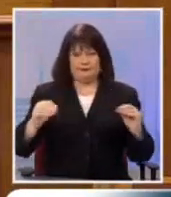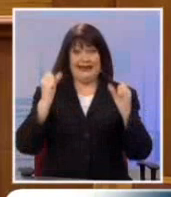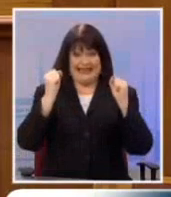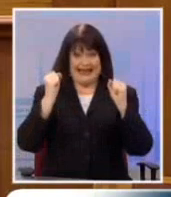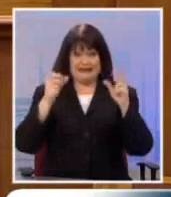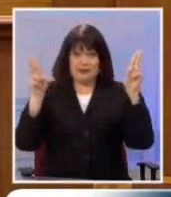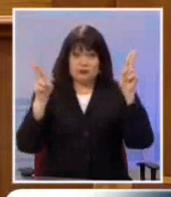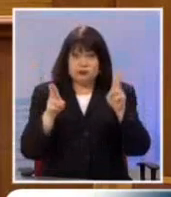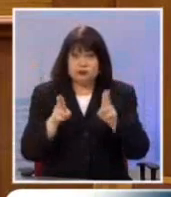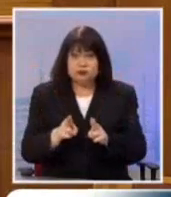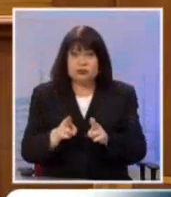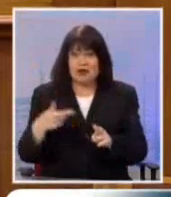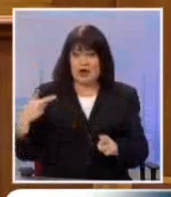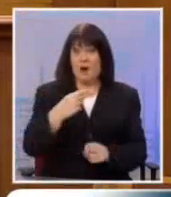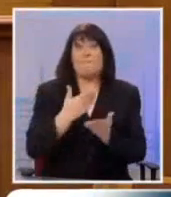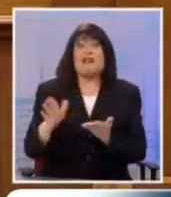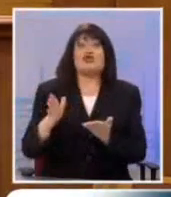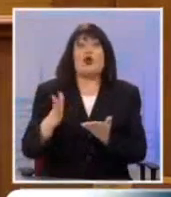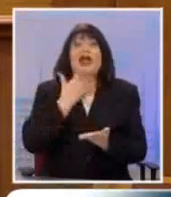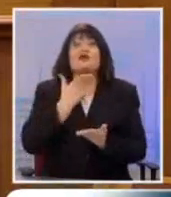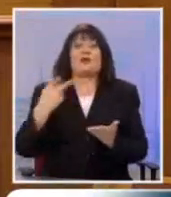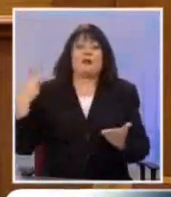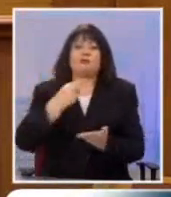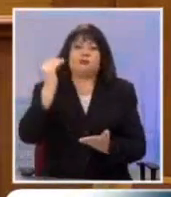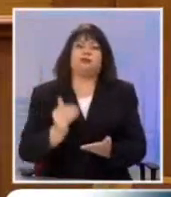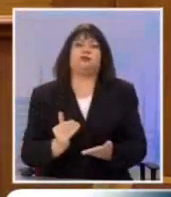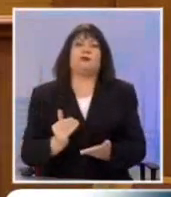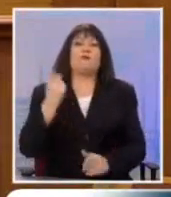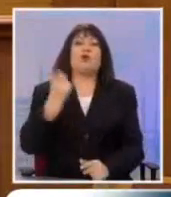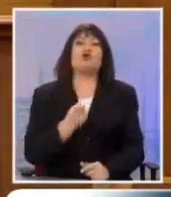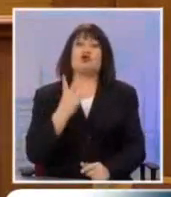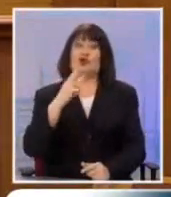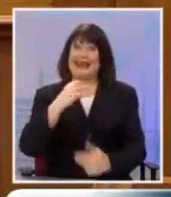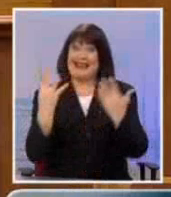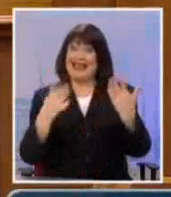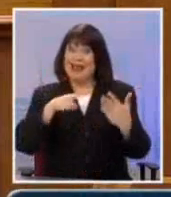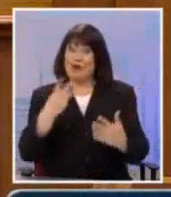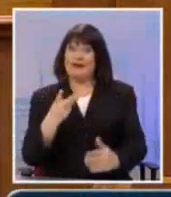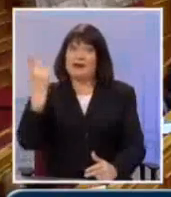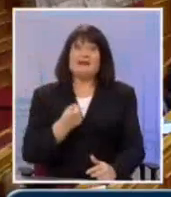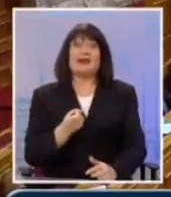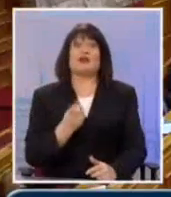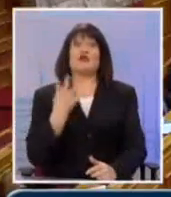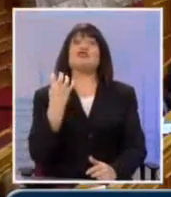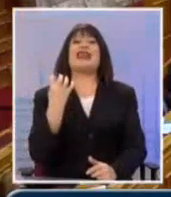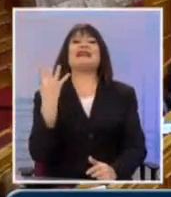Υγείας έχουν σχεδόν κοπεί στο μισό, αφού τα ποσοστά μείωσης φτάνουν το 39,3% και